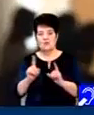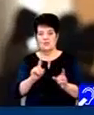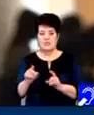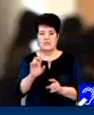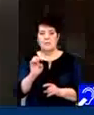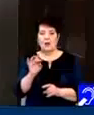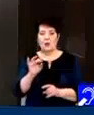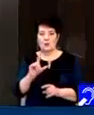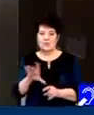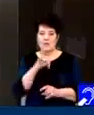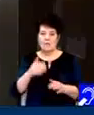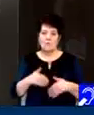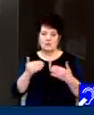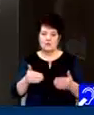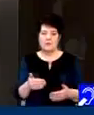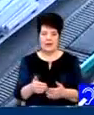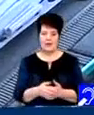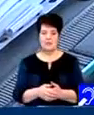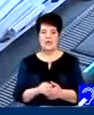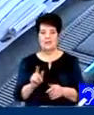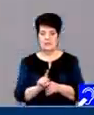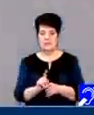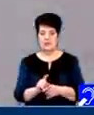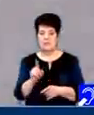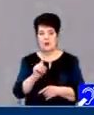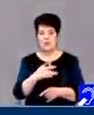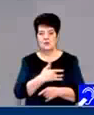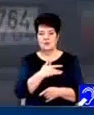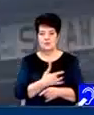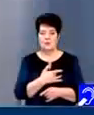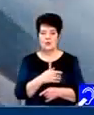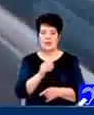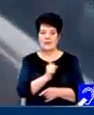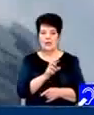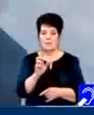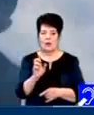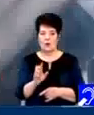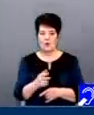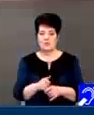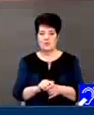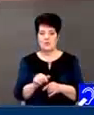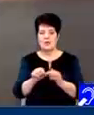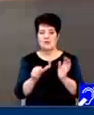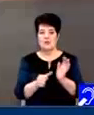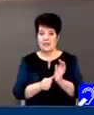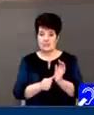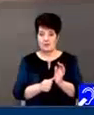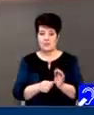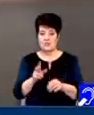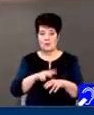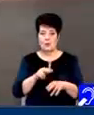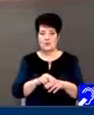dosarul Brăguță au fost amânate de asemenea. În cazul morții suspecte a reținutului Andrei Brăguță, acuzați sunt 16 polițiști și